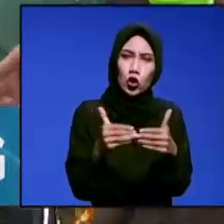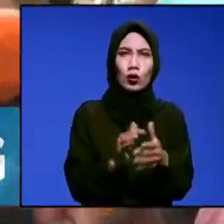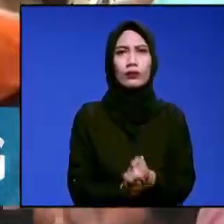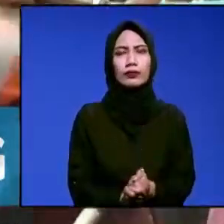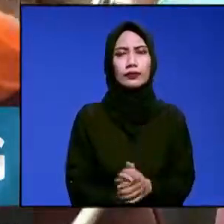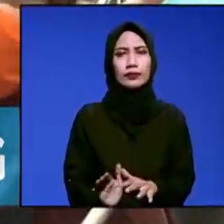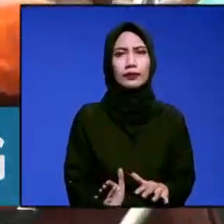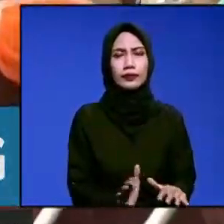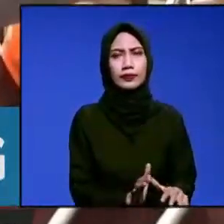Jawa Timur